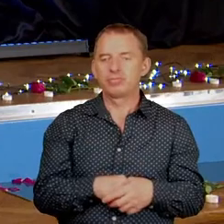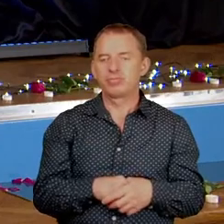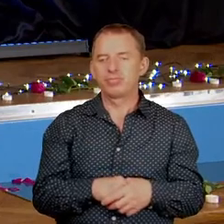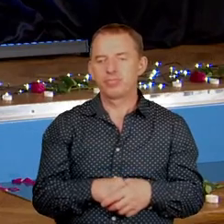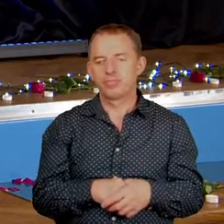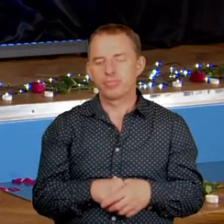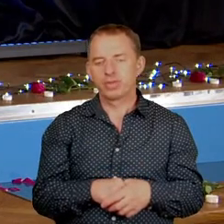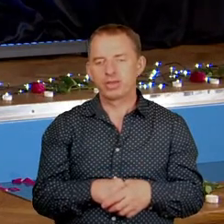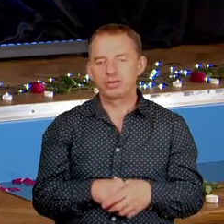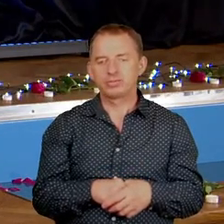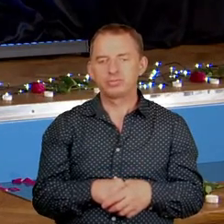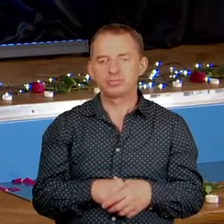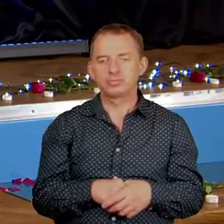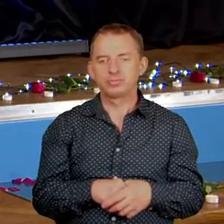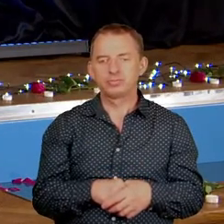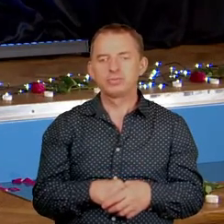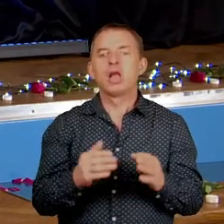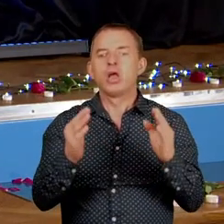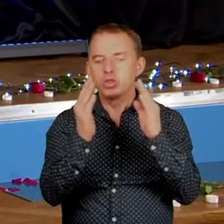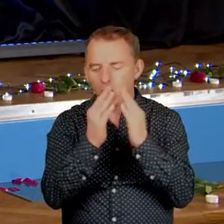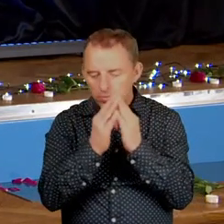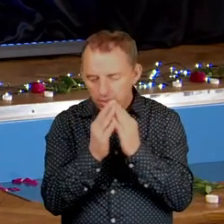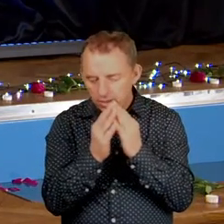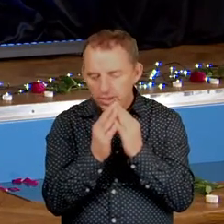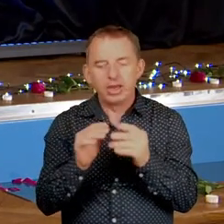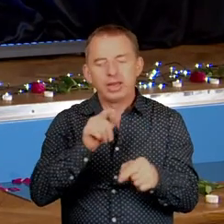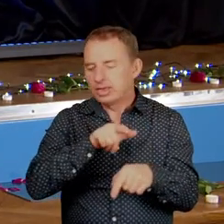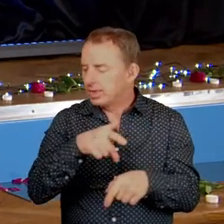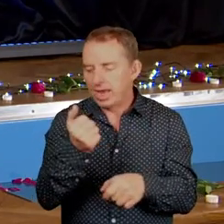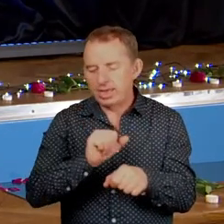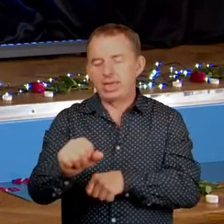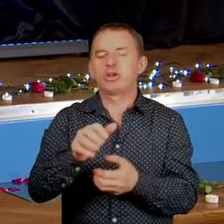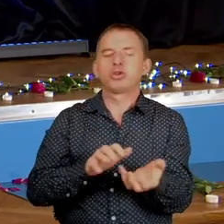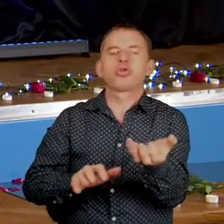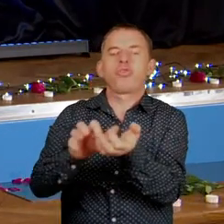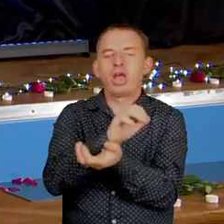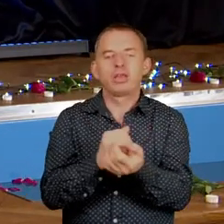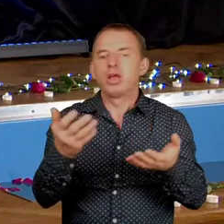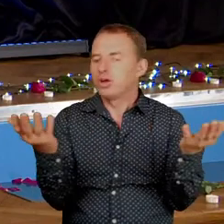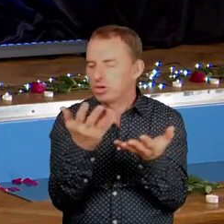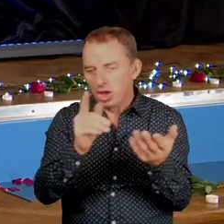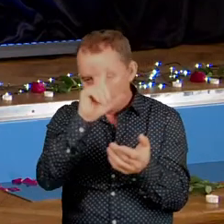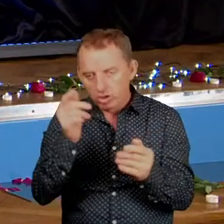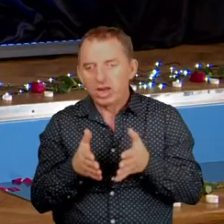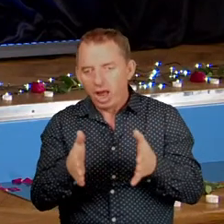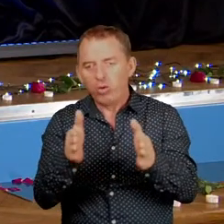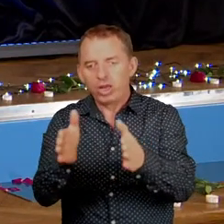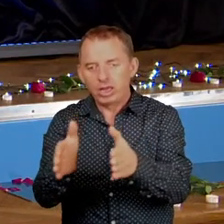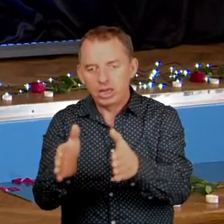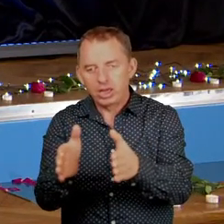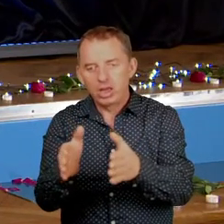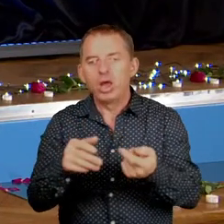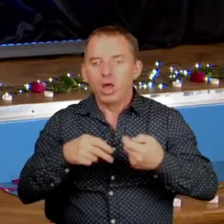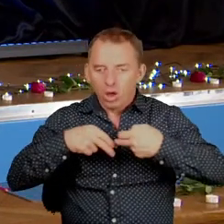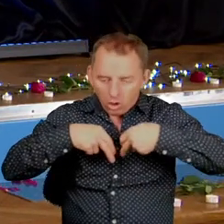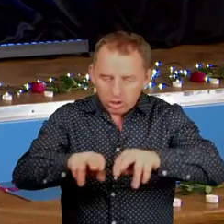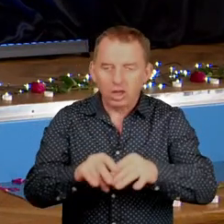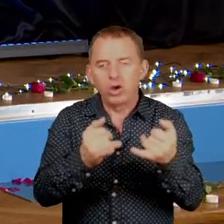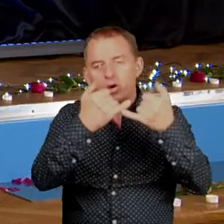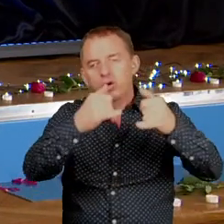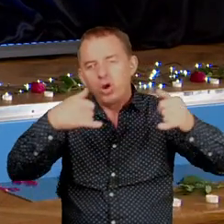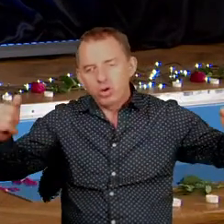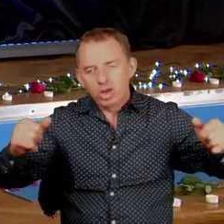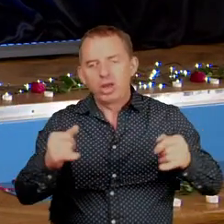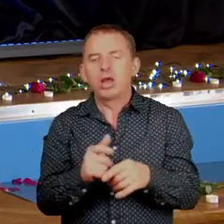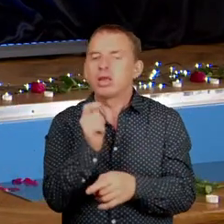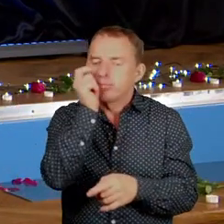our streets and our churches is empty. Naszym domem nie jest świat, gdzie ludzie na ulicy oddają się różnym